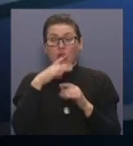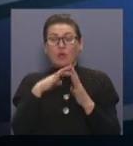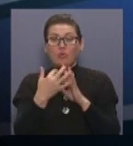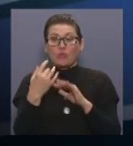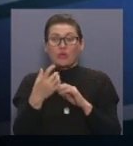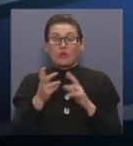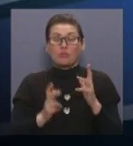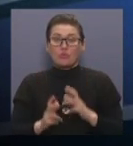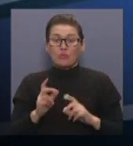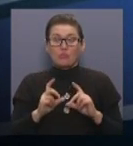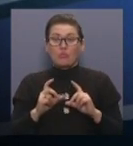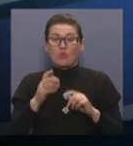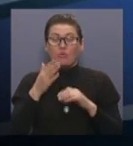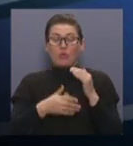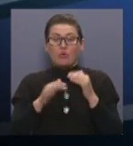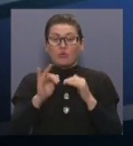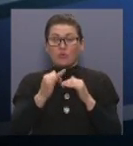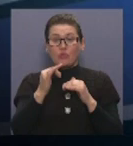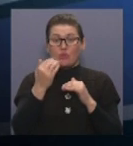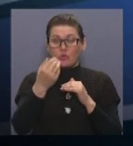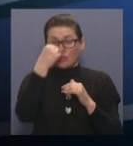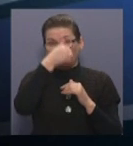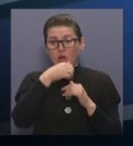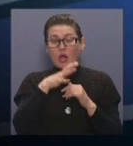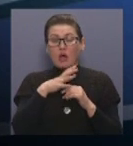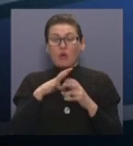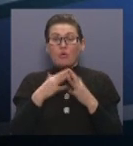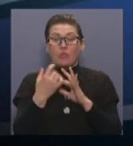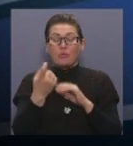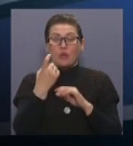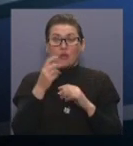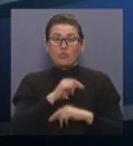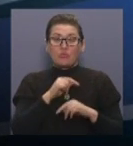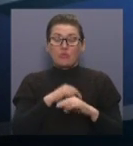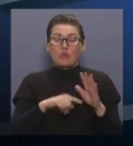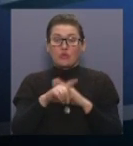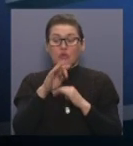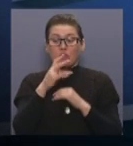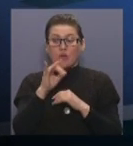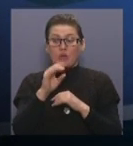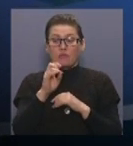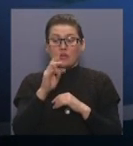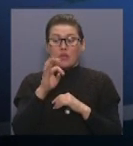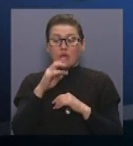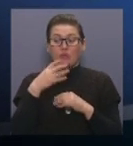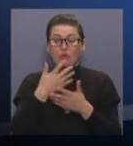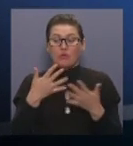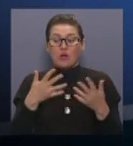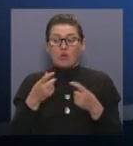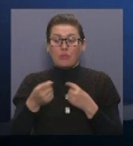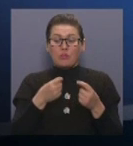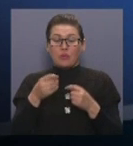шаруашылық институтын тәмамдаған. Сол жылы Қазақ ауыл шаруашылық институтында еңбек жолын бастаған Төлеутай Сатайұлы түрлі